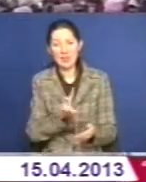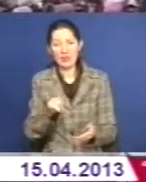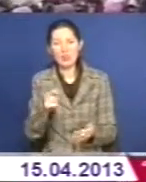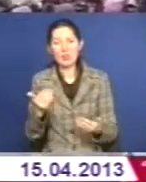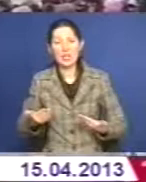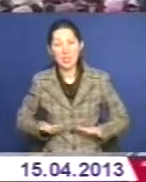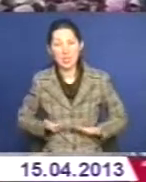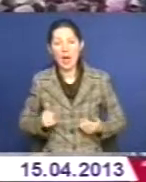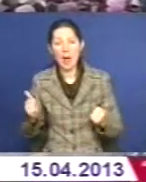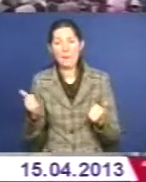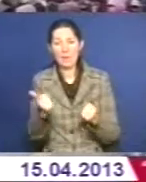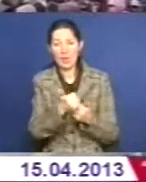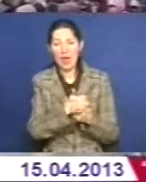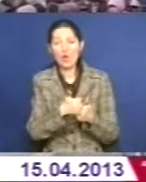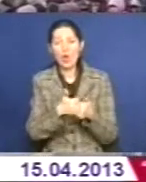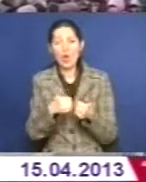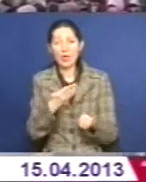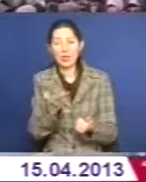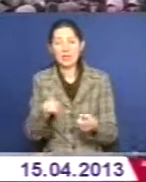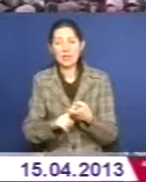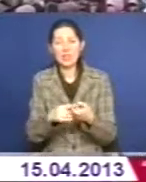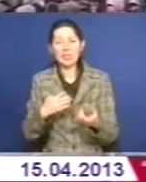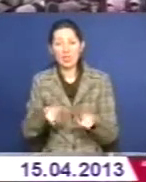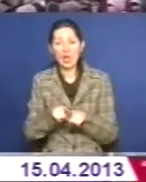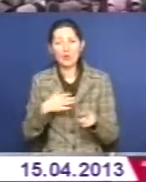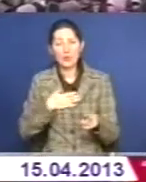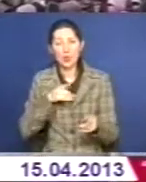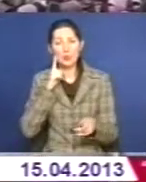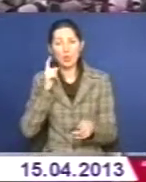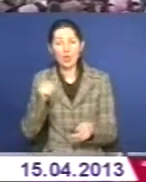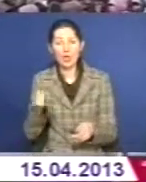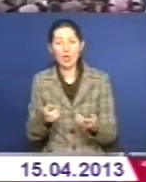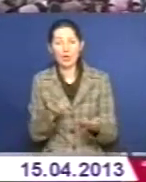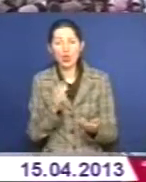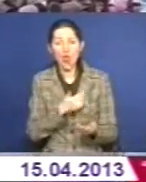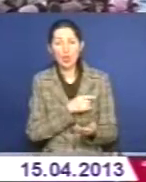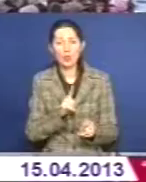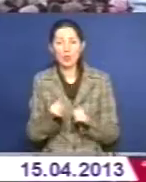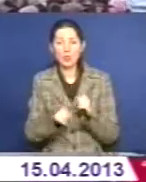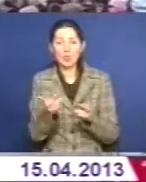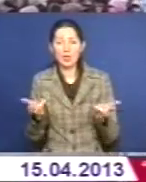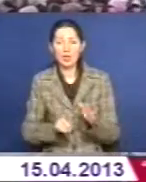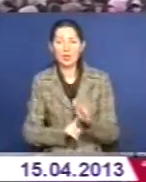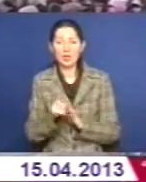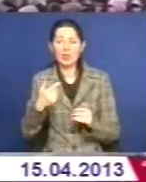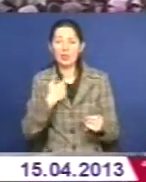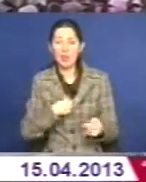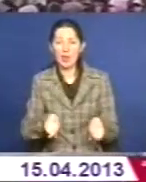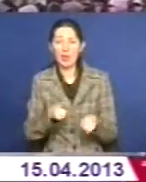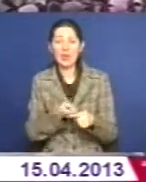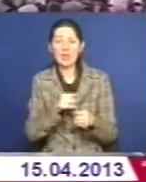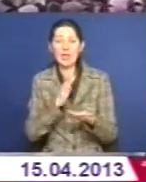навколо нас, воно залежить від нас, молодих людей. Якщо ми хочемо щось змінювати, то ми маємо починати з себе. І це є такий приклад і можливість показати